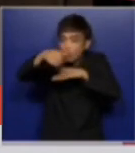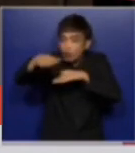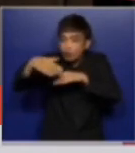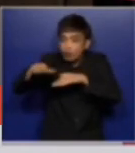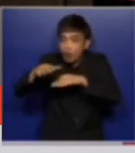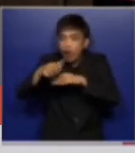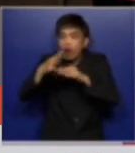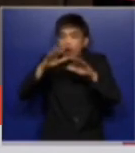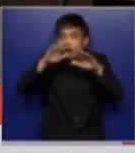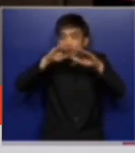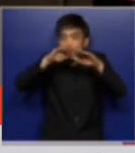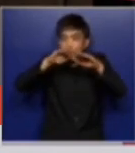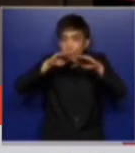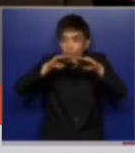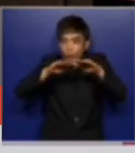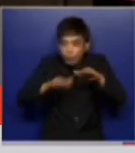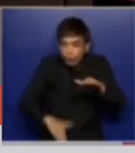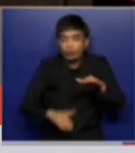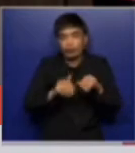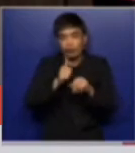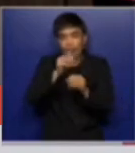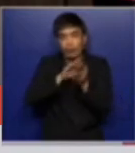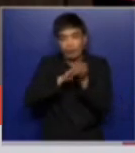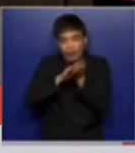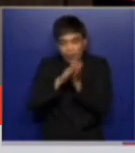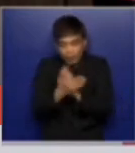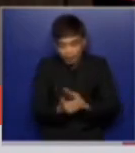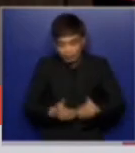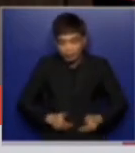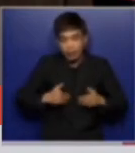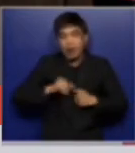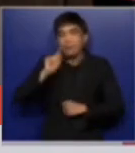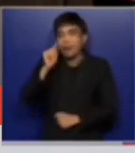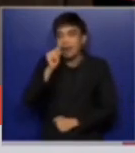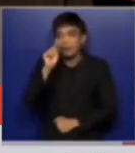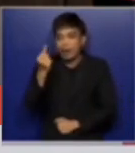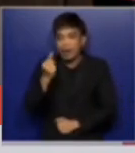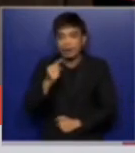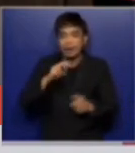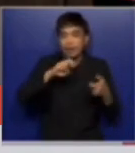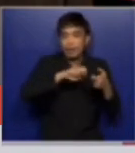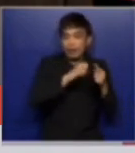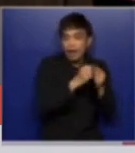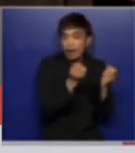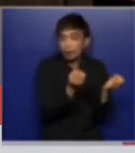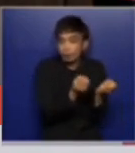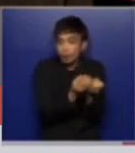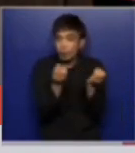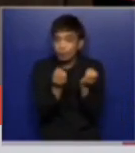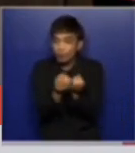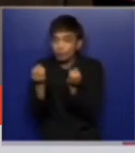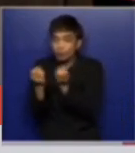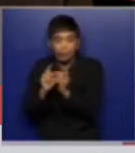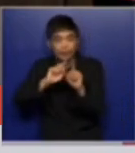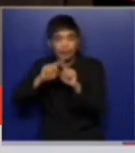นี่คือสิ่งที่จะต้องเกิดความเปลี่ยนแปลงผลกระทบดังกล่าวนั้นท่านประธานที่เคารพครับเป็นสิ่งที่น่าเป็นห่วงอย่างยิ่งนั่นก็คือ